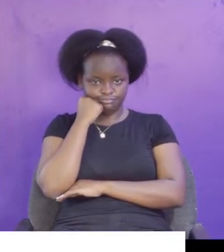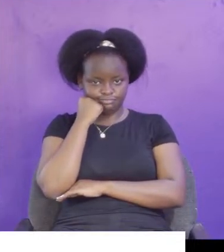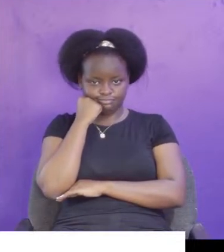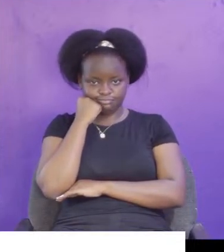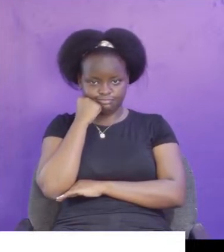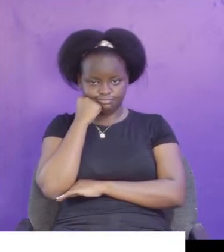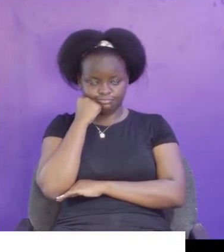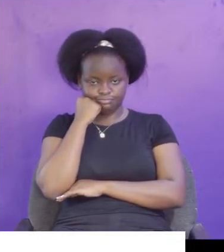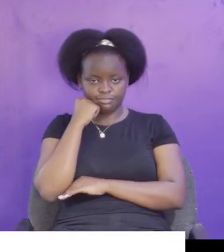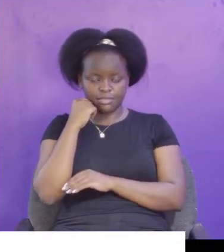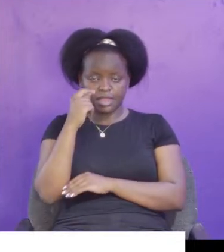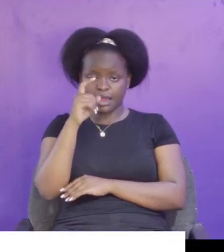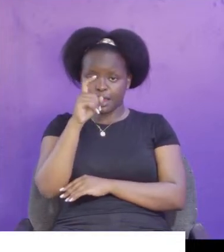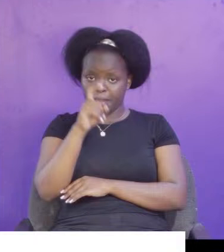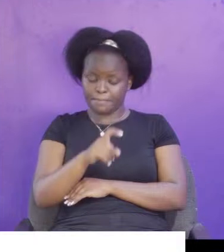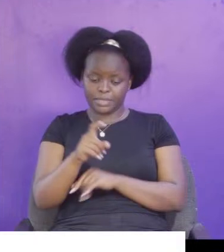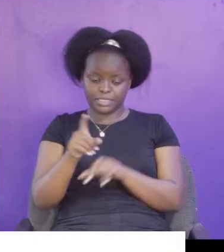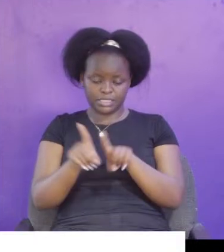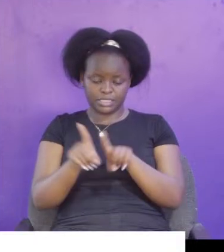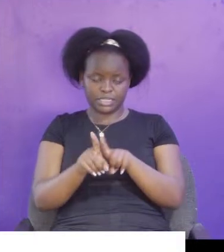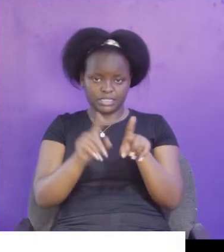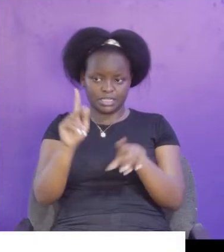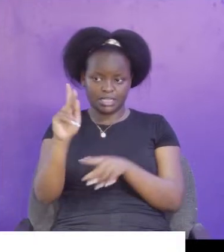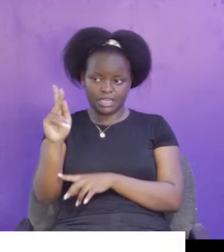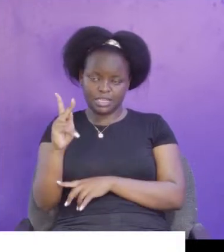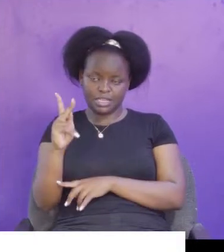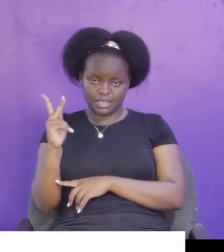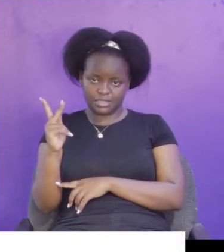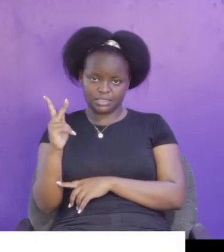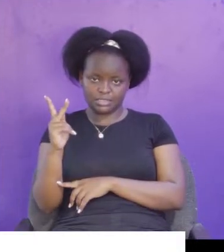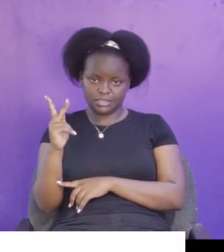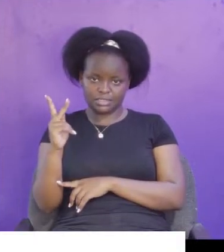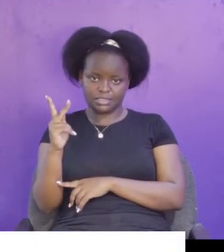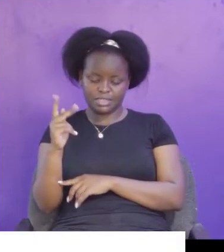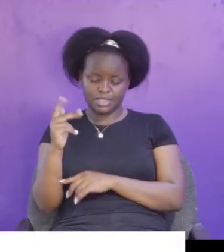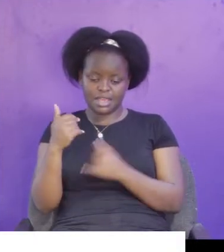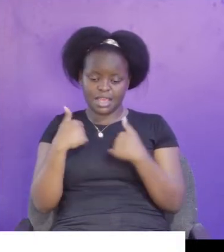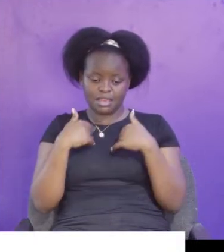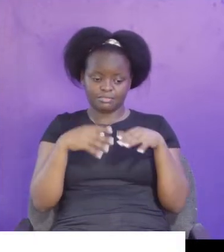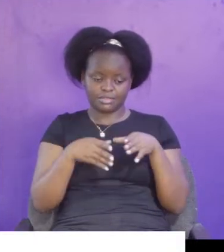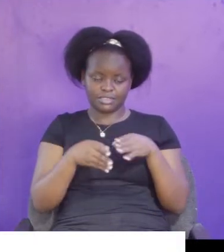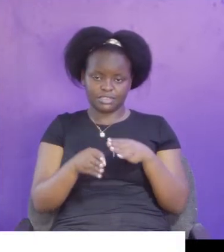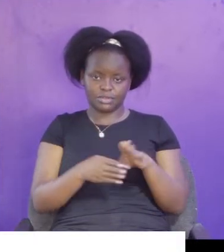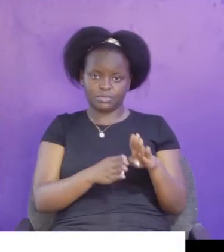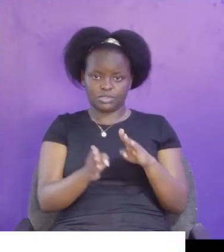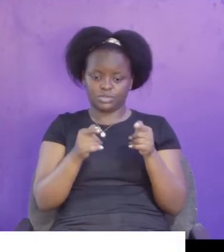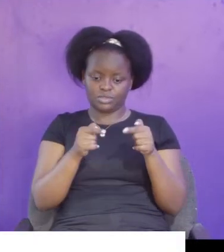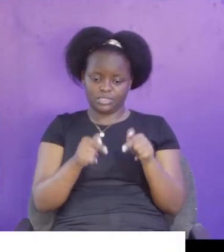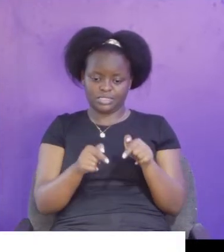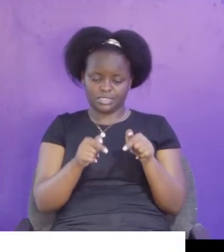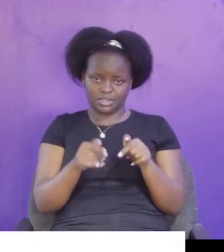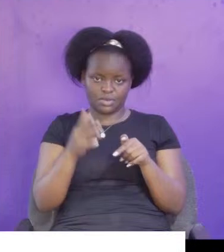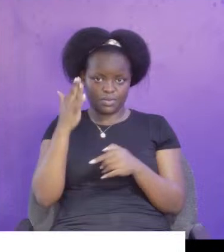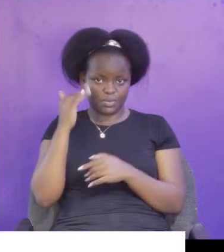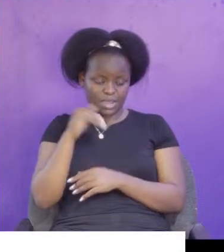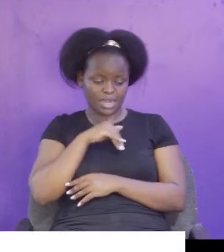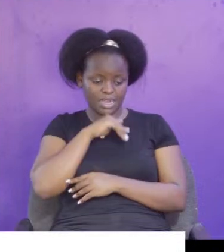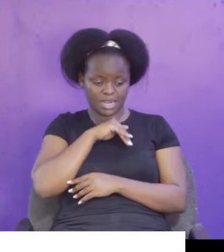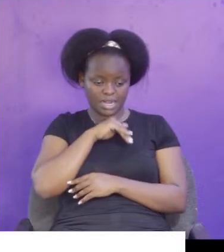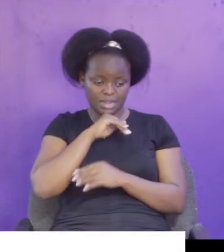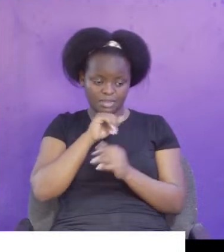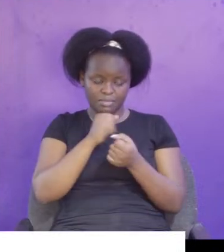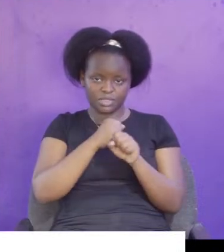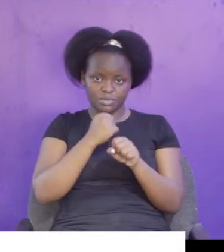lazima kama Wakenya tuchukue nafasi hii, kwa sababu Raila hangeweza kutenda yale